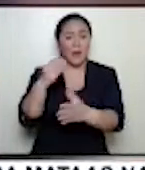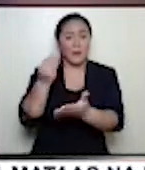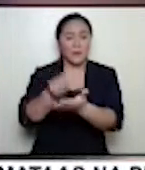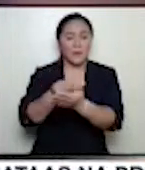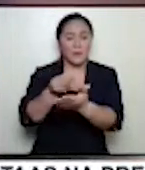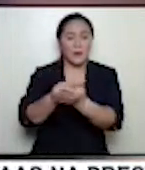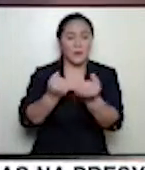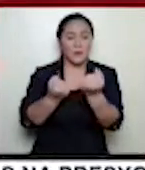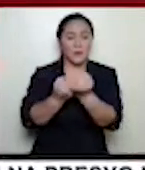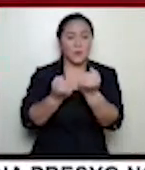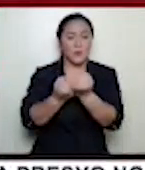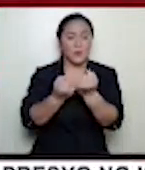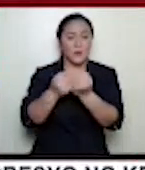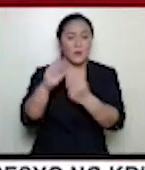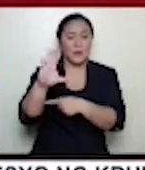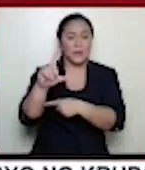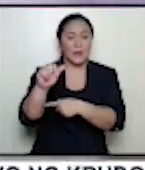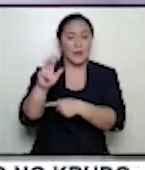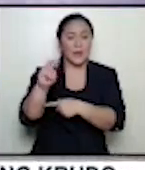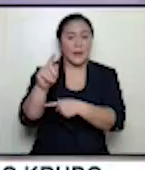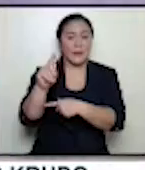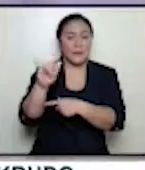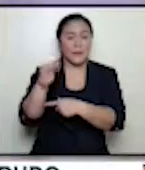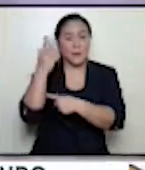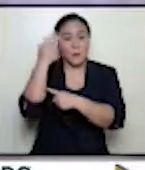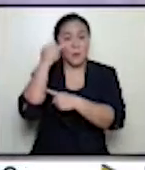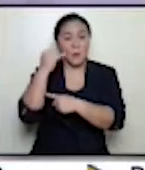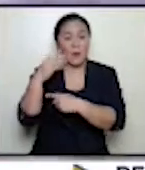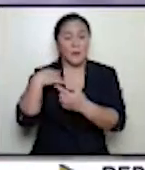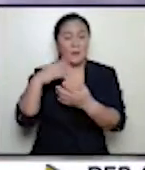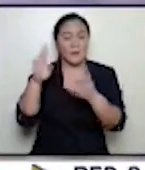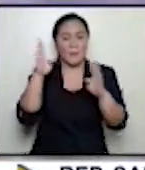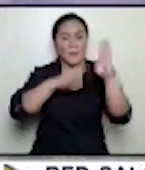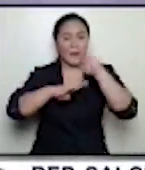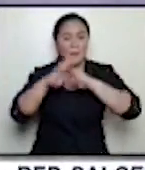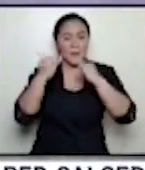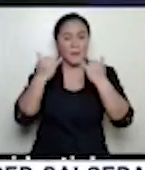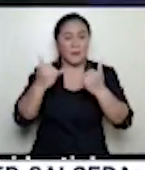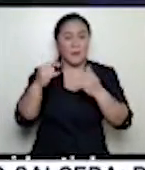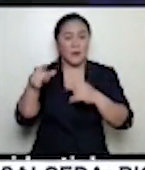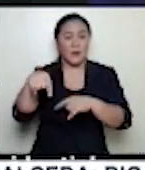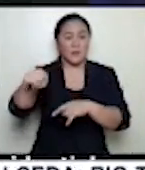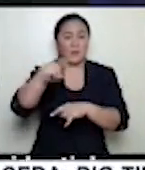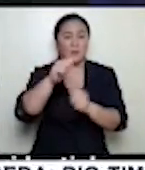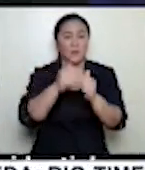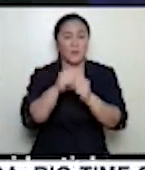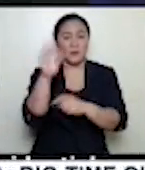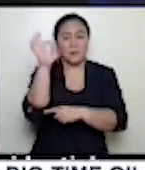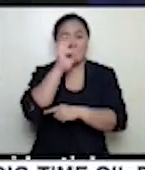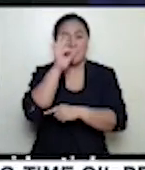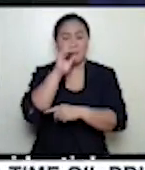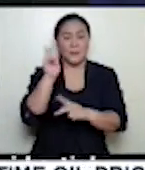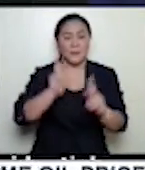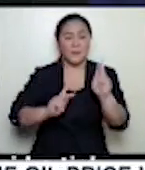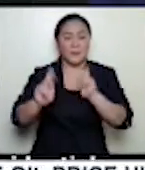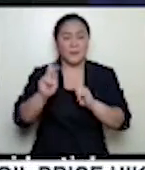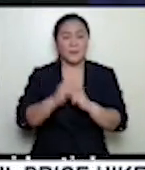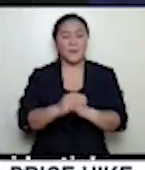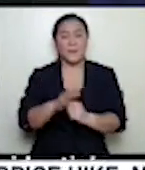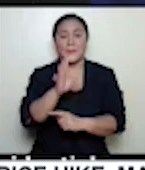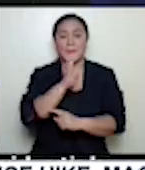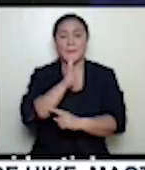matugunan ang epekto ng kasalukuyang krisis sa ating mga kababayan. Giit ni Acting Presidential Spokesperson